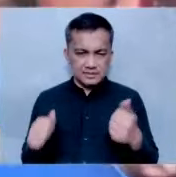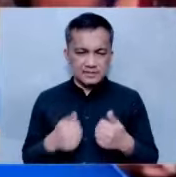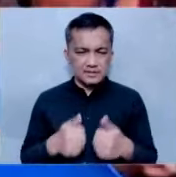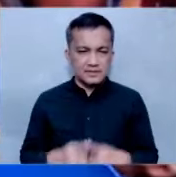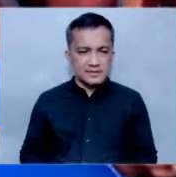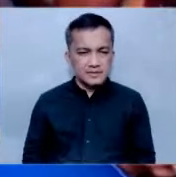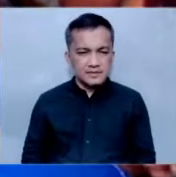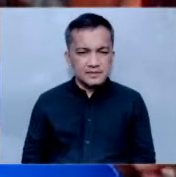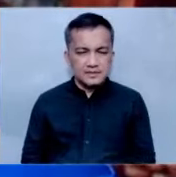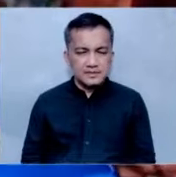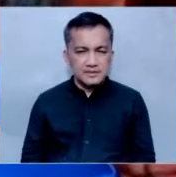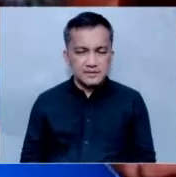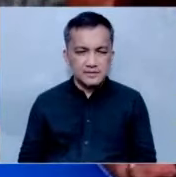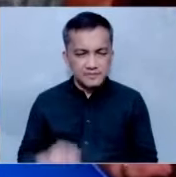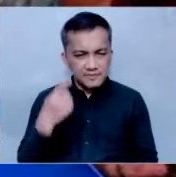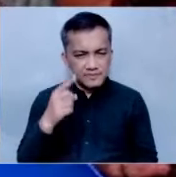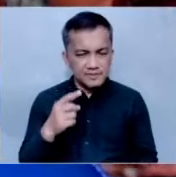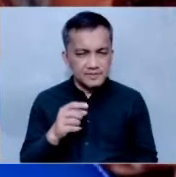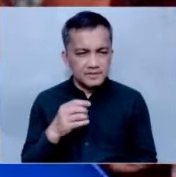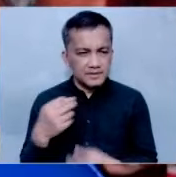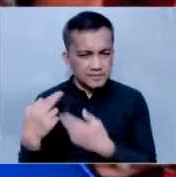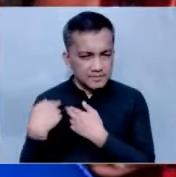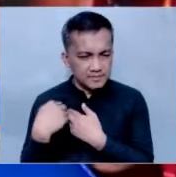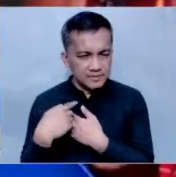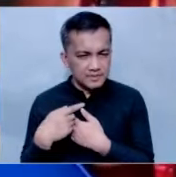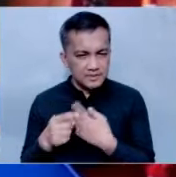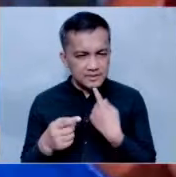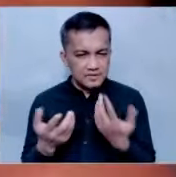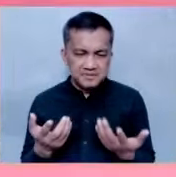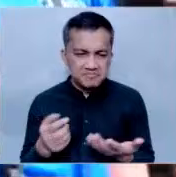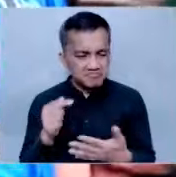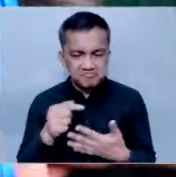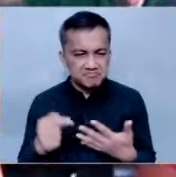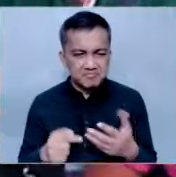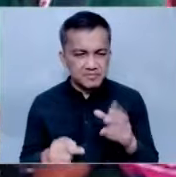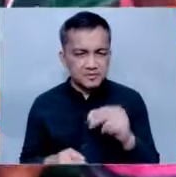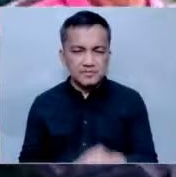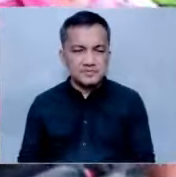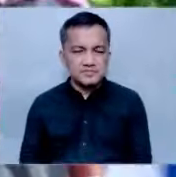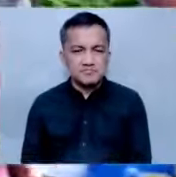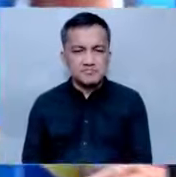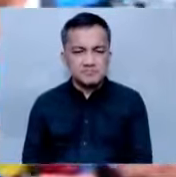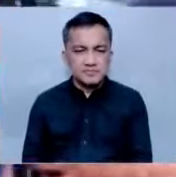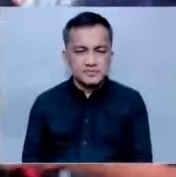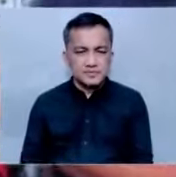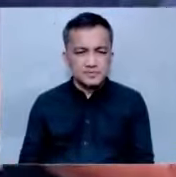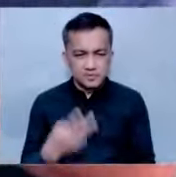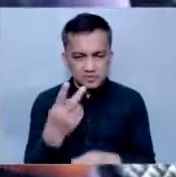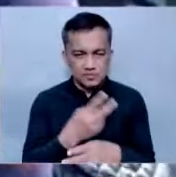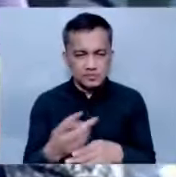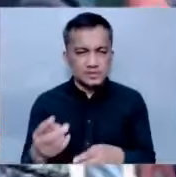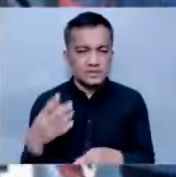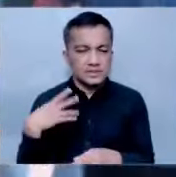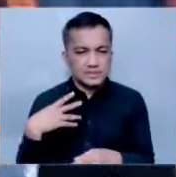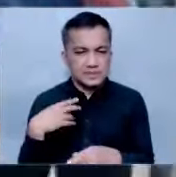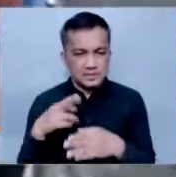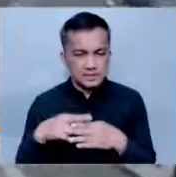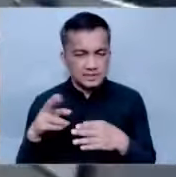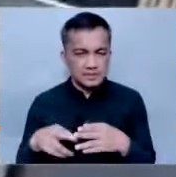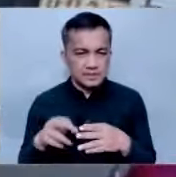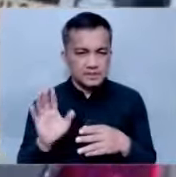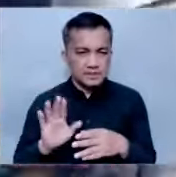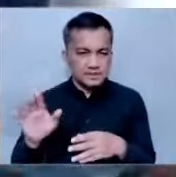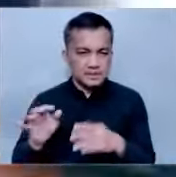challenge kung para sa accountability to, para sa transparency to. 2 linggo ang hihintayin sa resulta ng kanilang